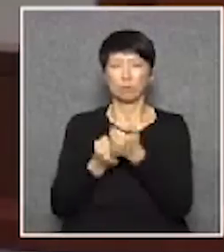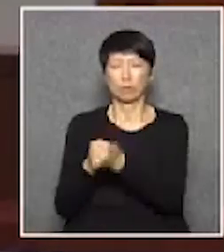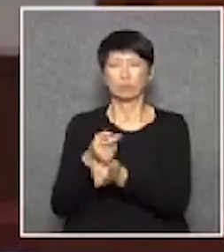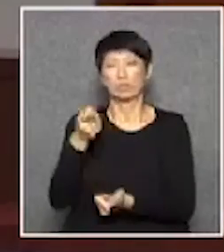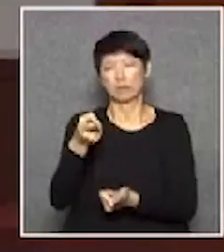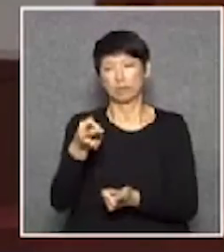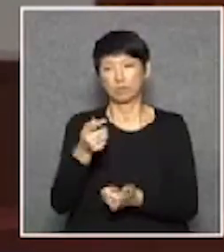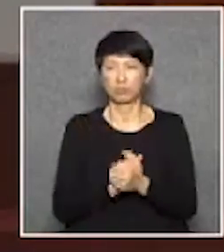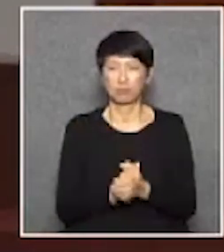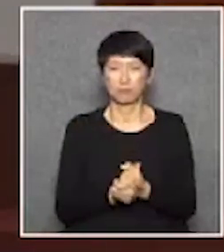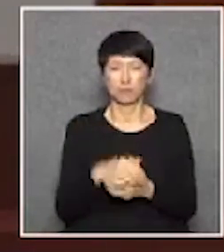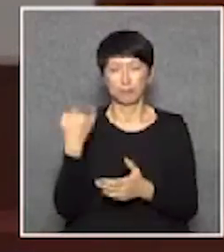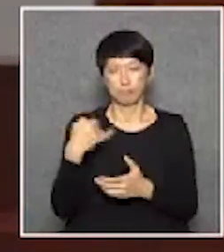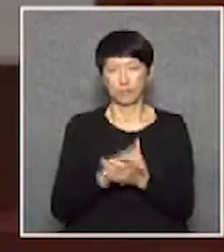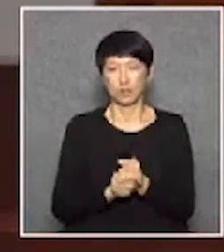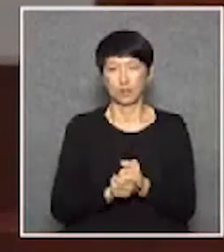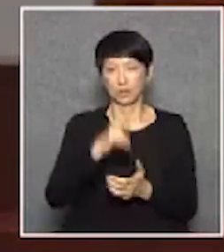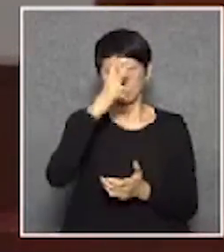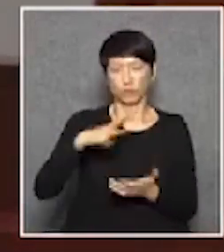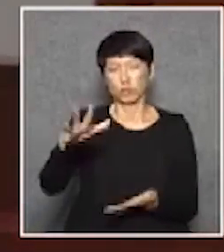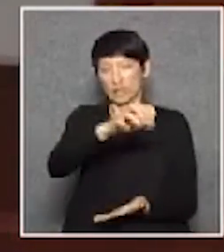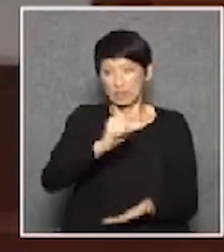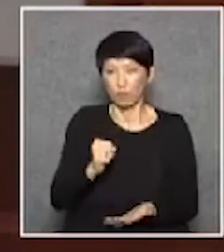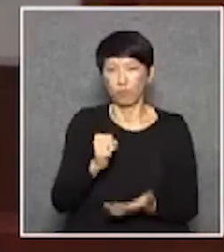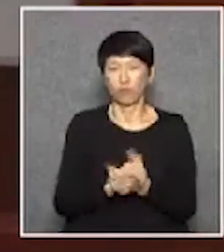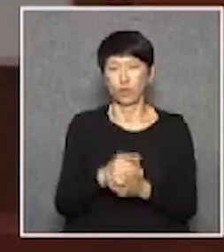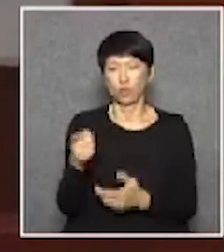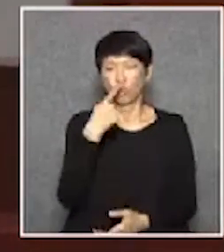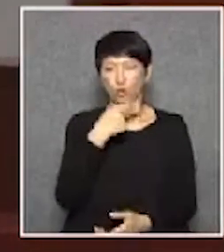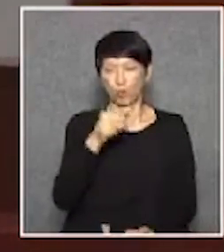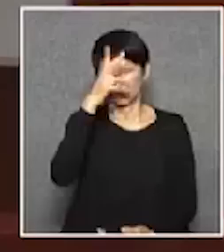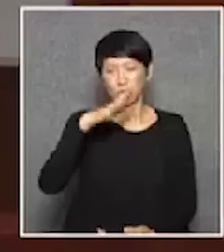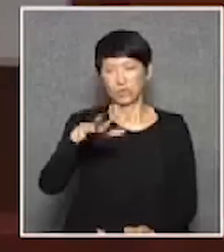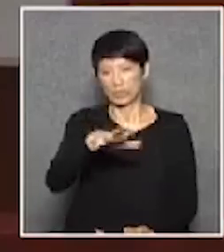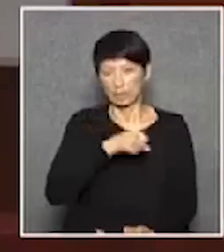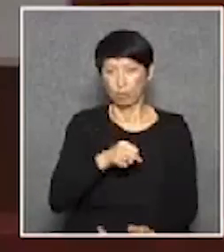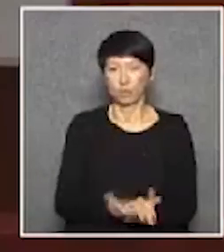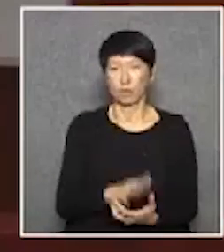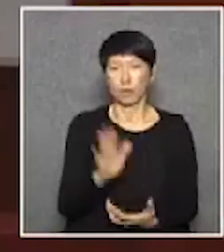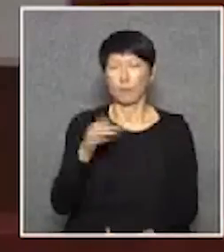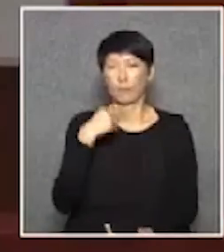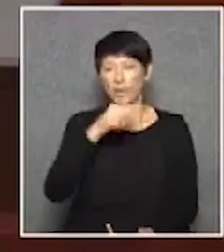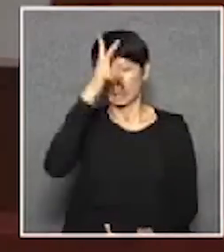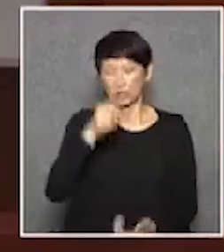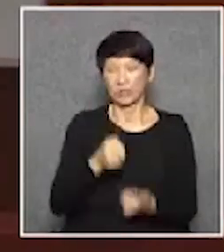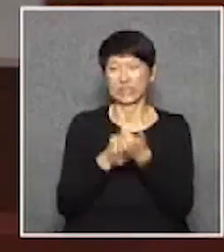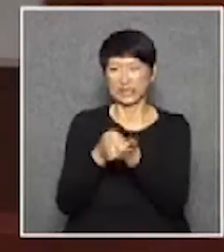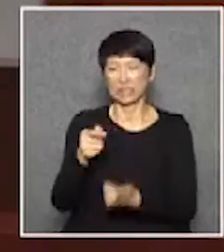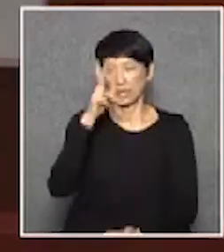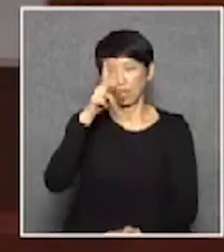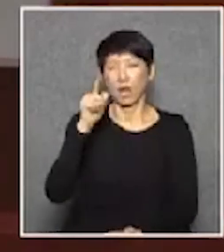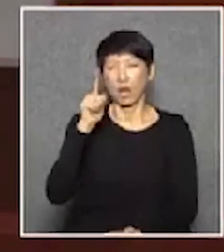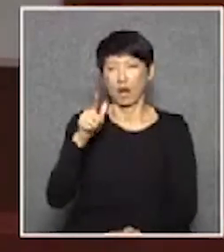發議案咧？佢係應該政府收翻，係嘛？即係嗰個講法應該係咁，就唔係叫政府去支持劉皇發。